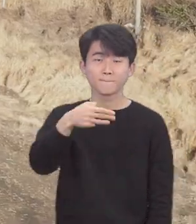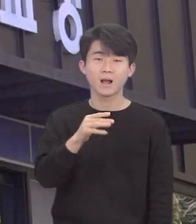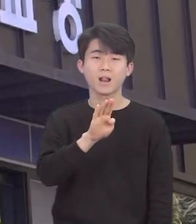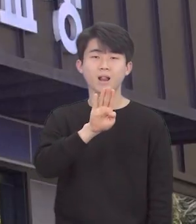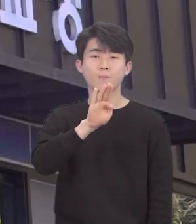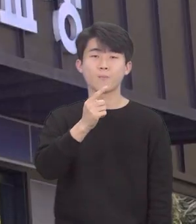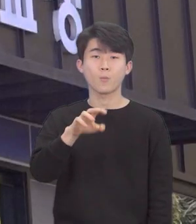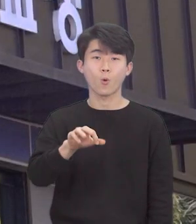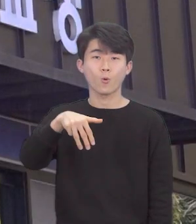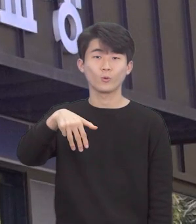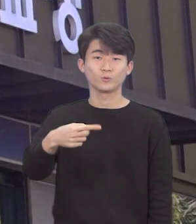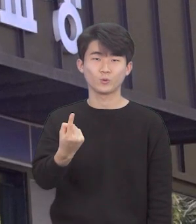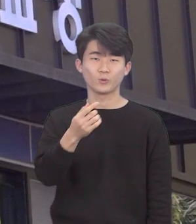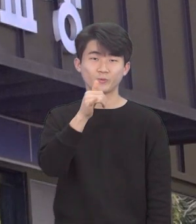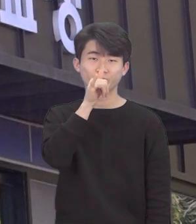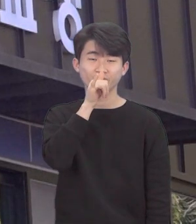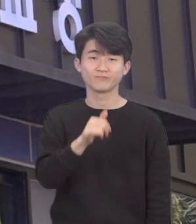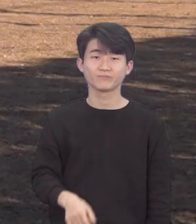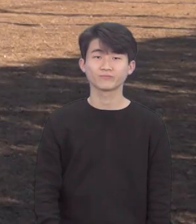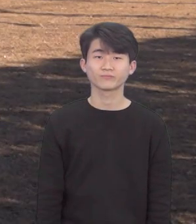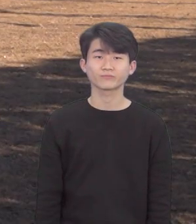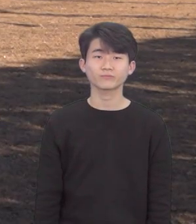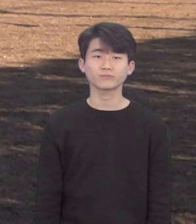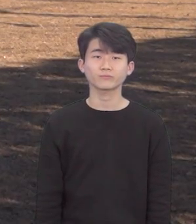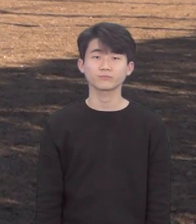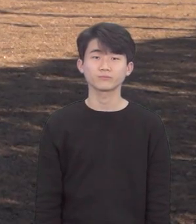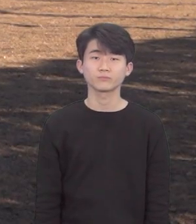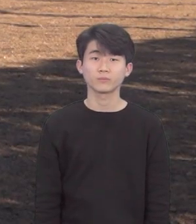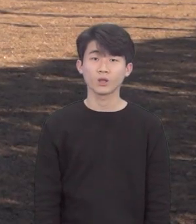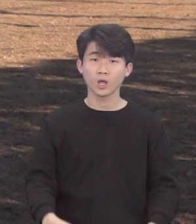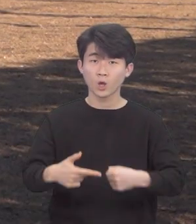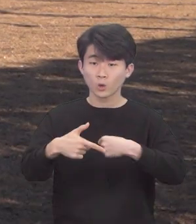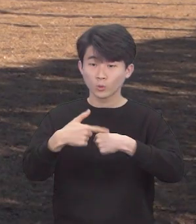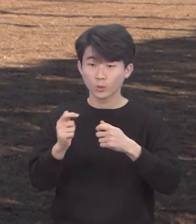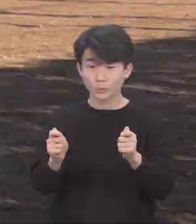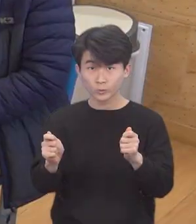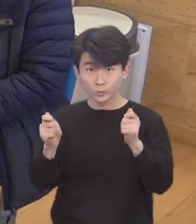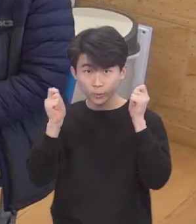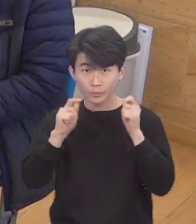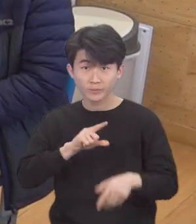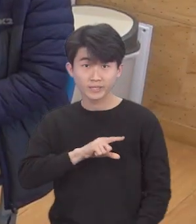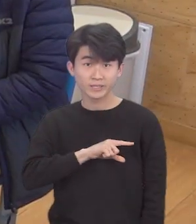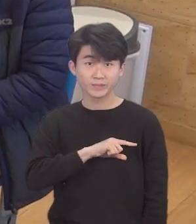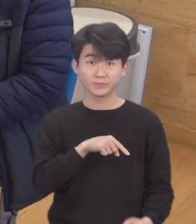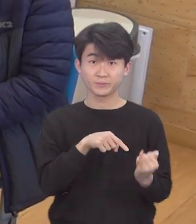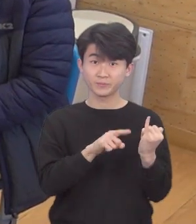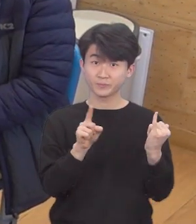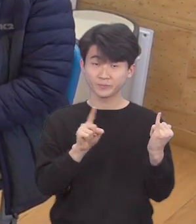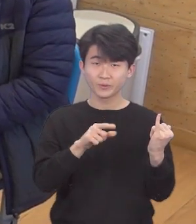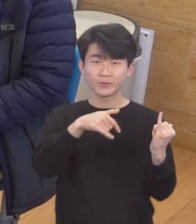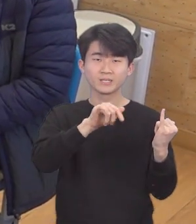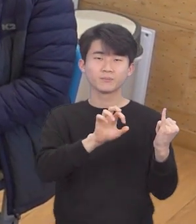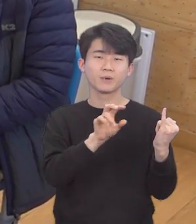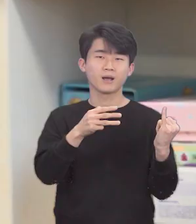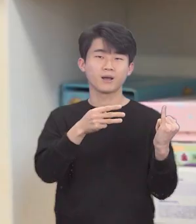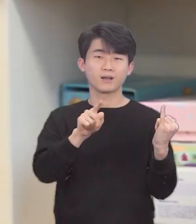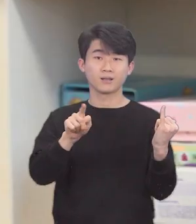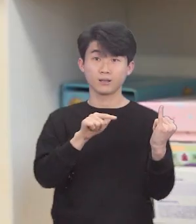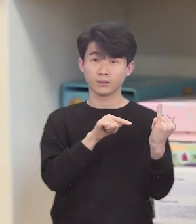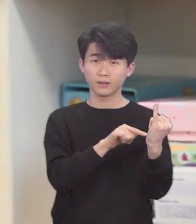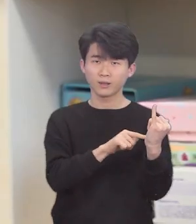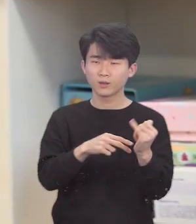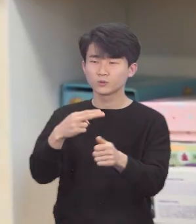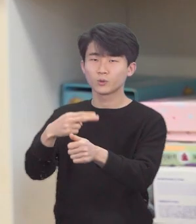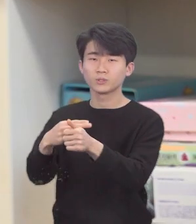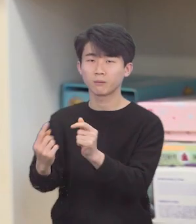학교, 팔봉초등학교 고파도 분교장이 있는데요. 올해 6학년을 졸업하는 김아라 학생.